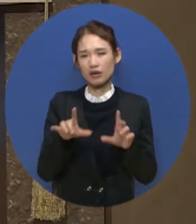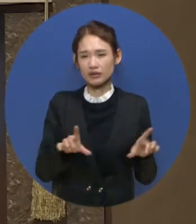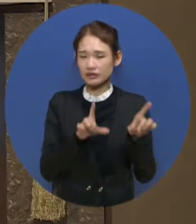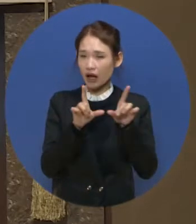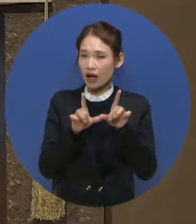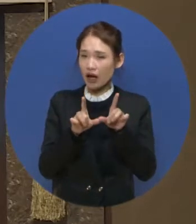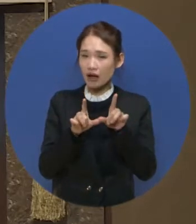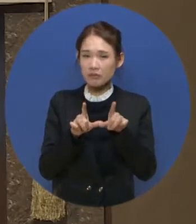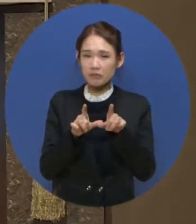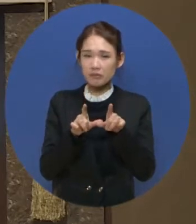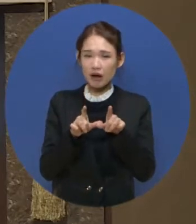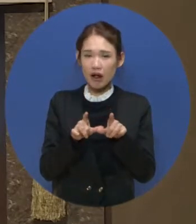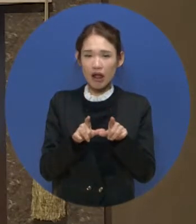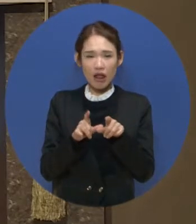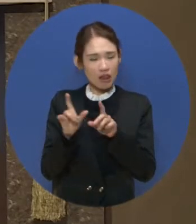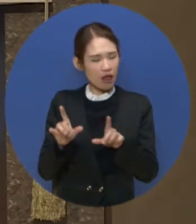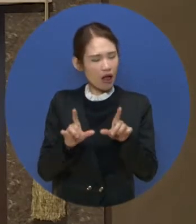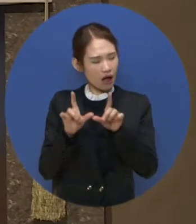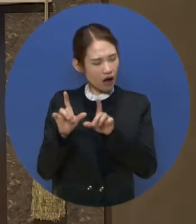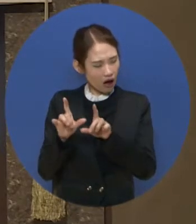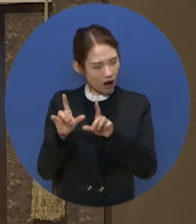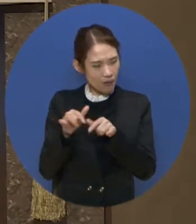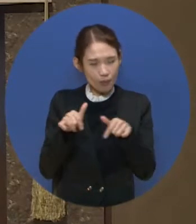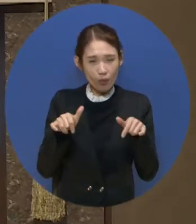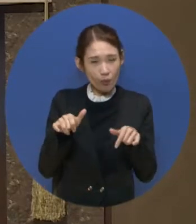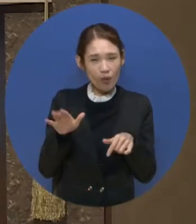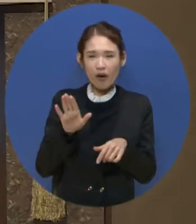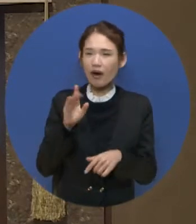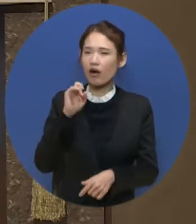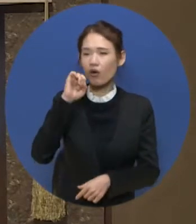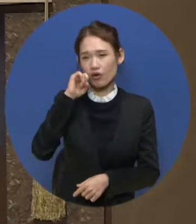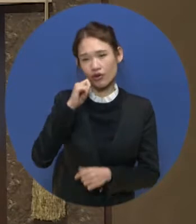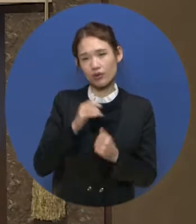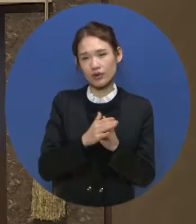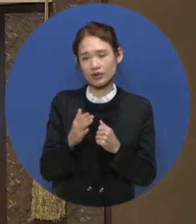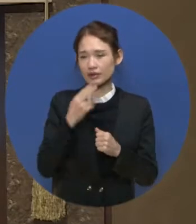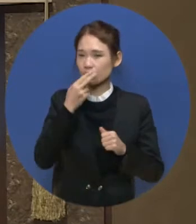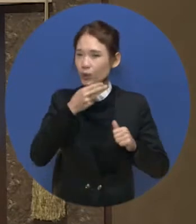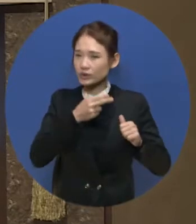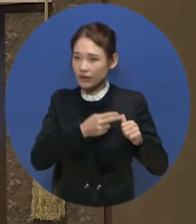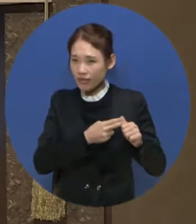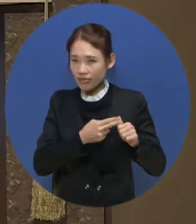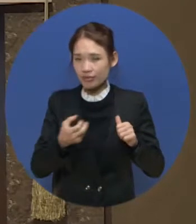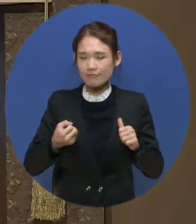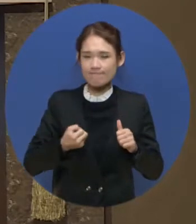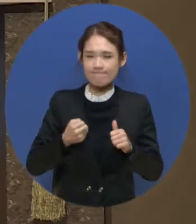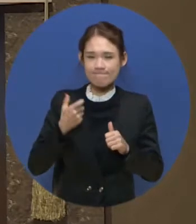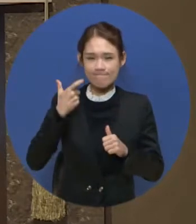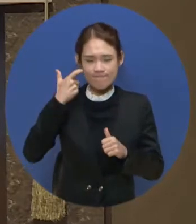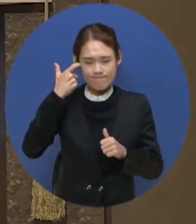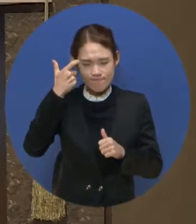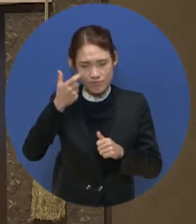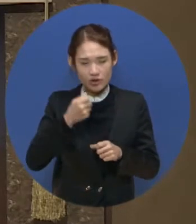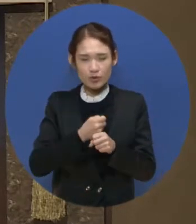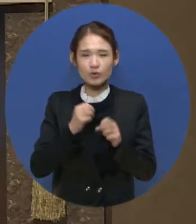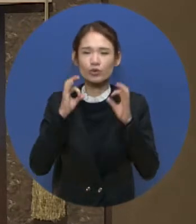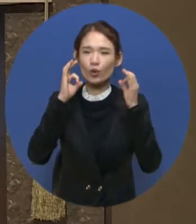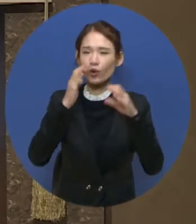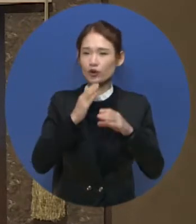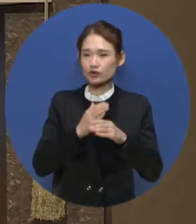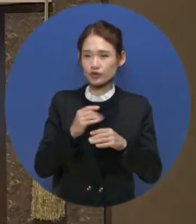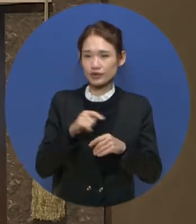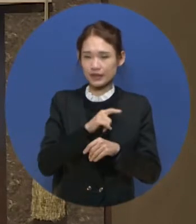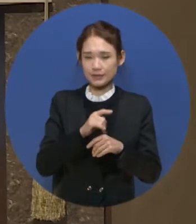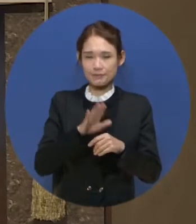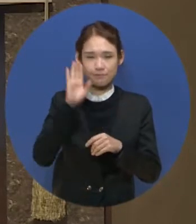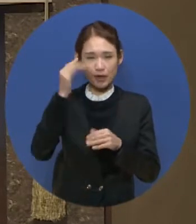쉽지 않은 환경인데 저희는 이제 그런 도전적인 이렇게 지향을 갖고 노력을 하는데 네. 이 지향을